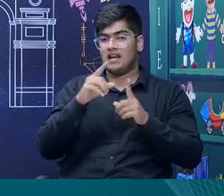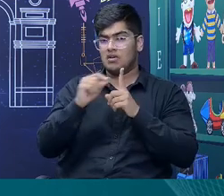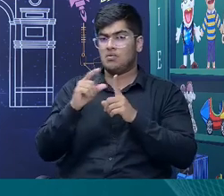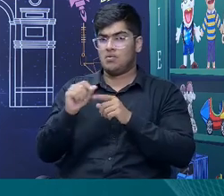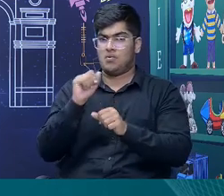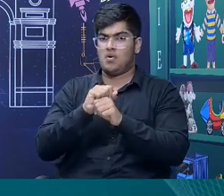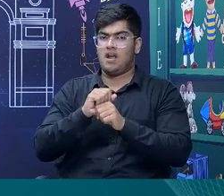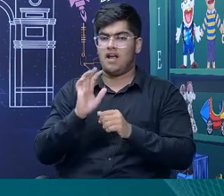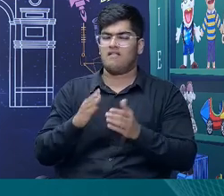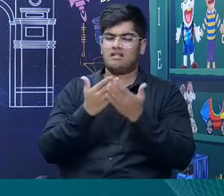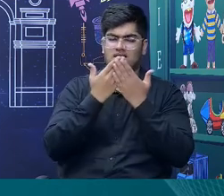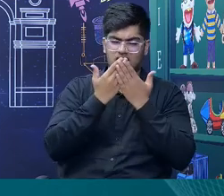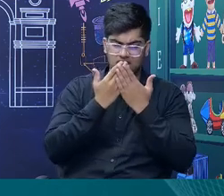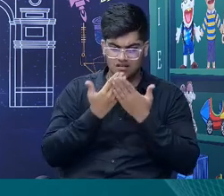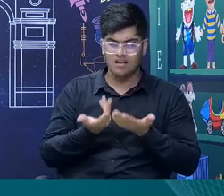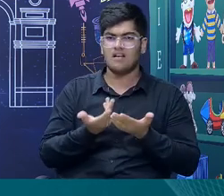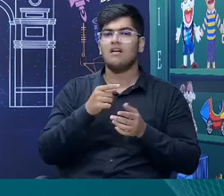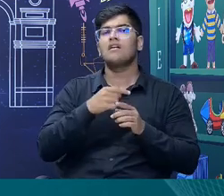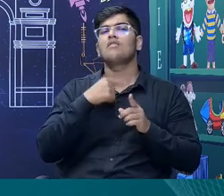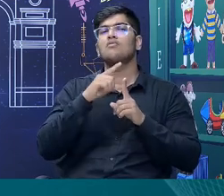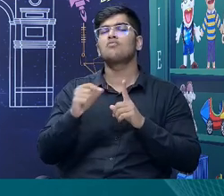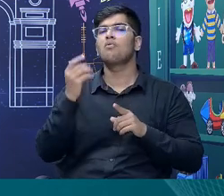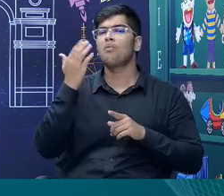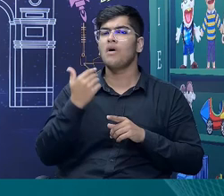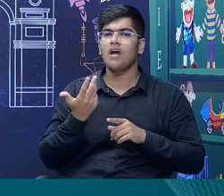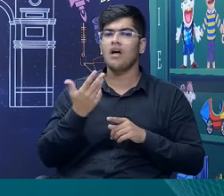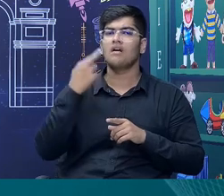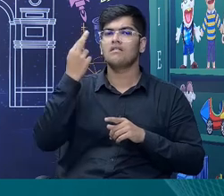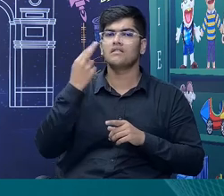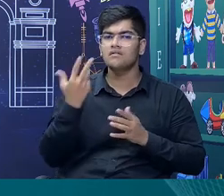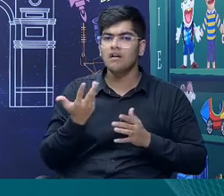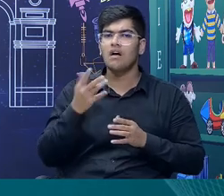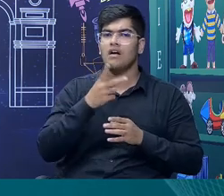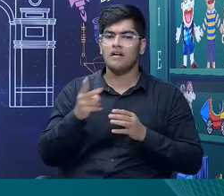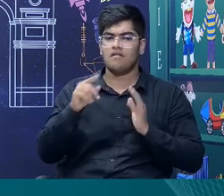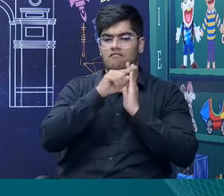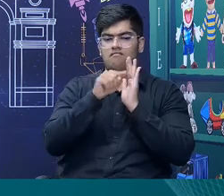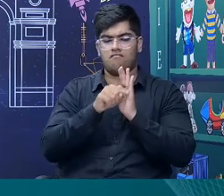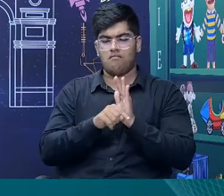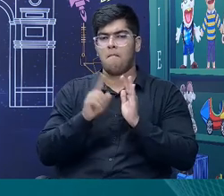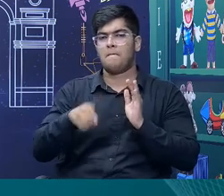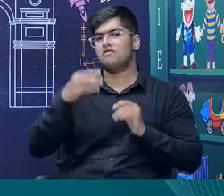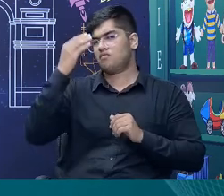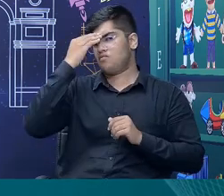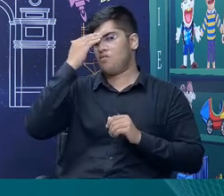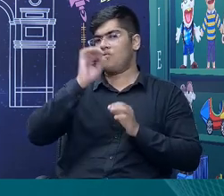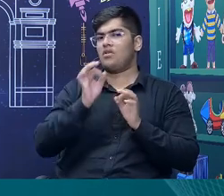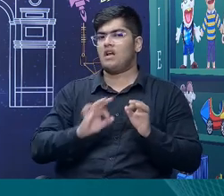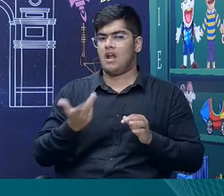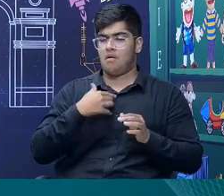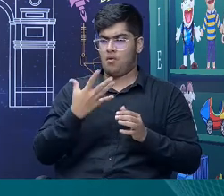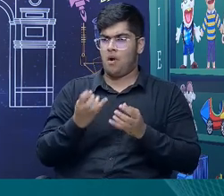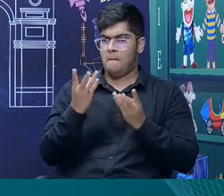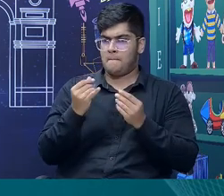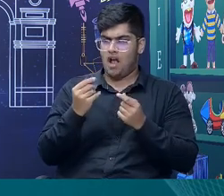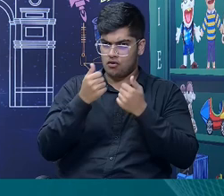हम पढ़ाई कर रहे हैं क्यों कर रहे हैं किस लिए कर रहे हैं उसका क्या परपज है क्या सिर्फ मार्क्स अच्छे